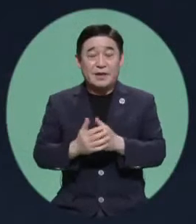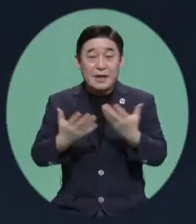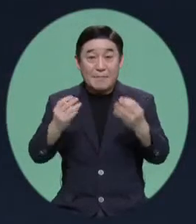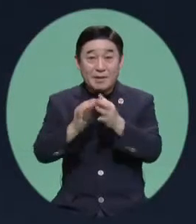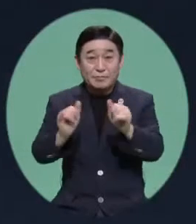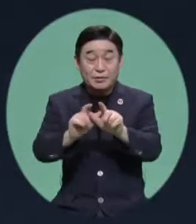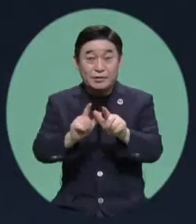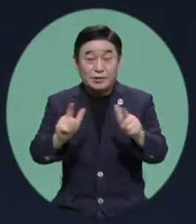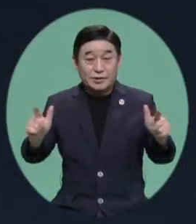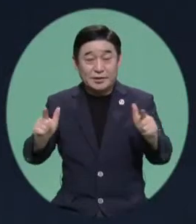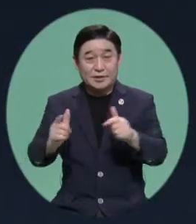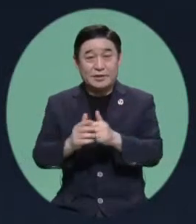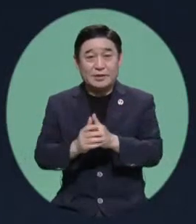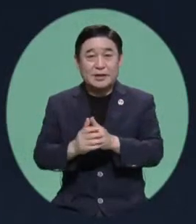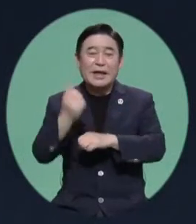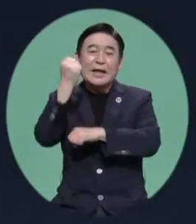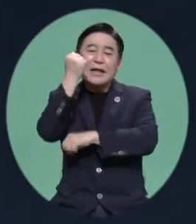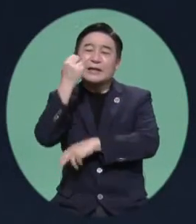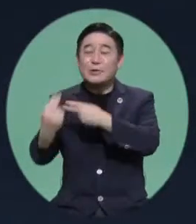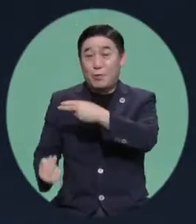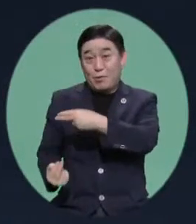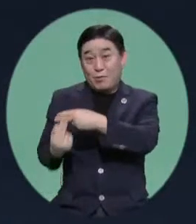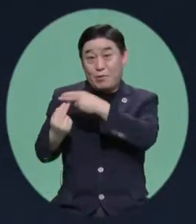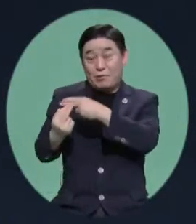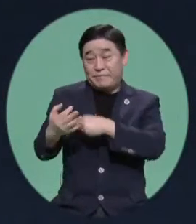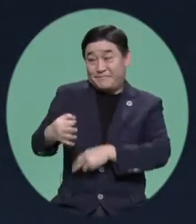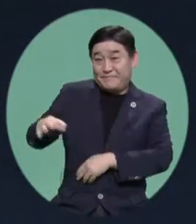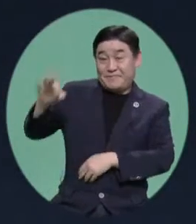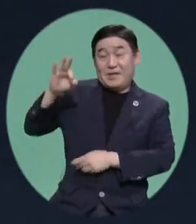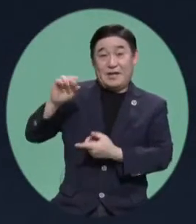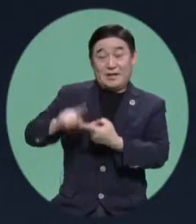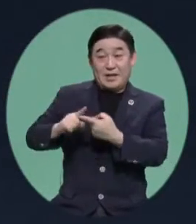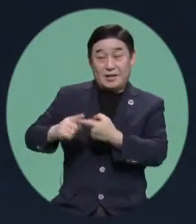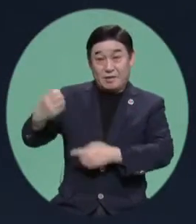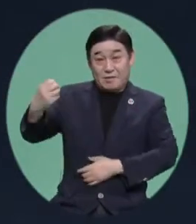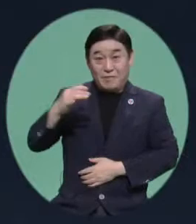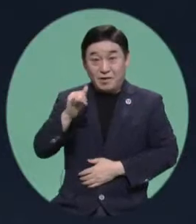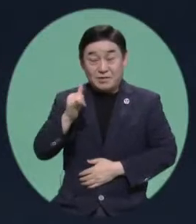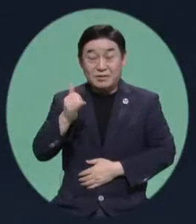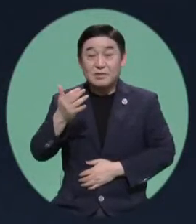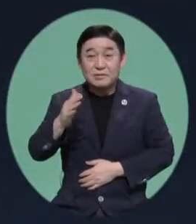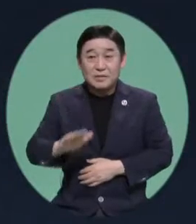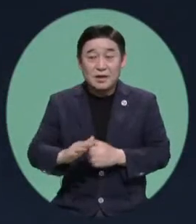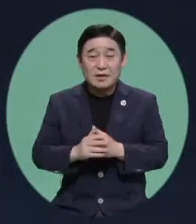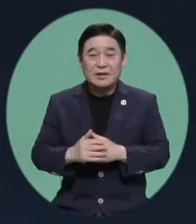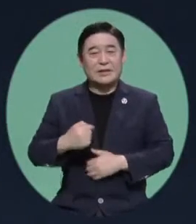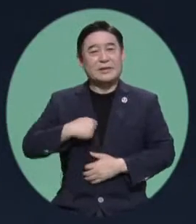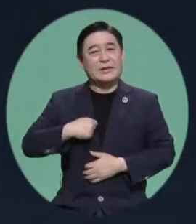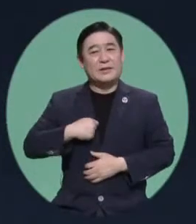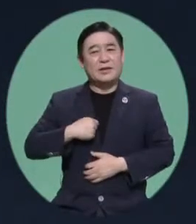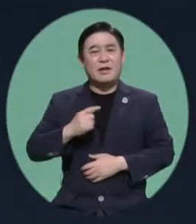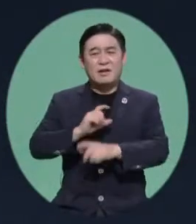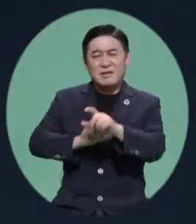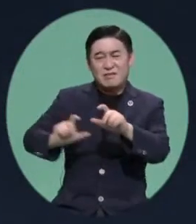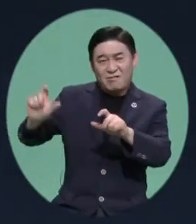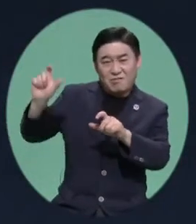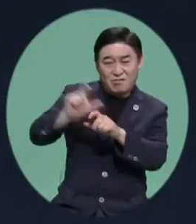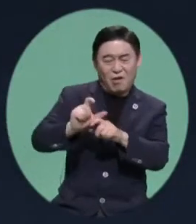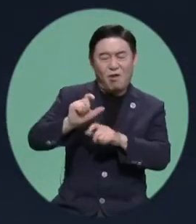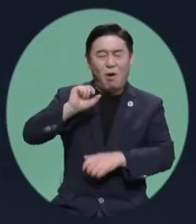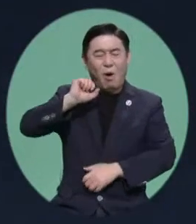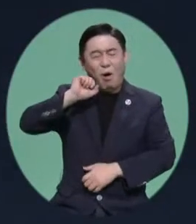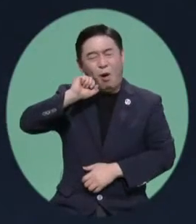분들이 그 기초연금 인상에 대해서 말씀을 하고 계십니다 만 저는 좀 더 어려운